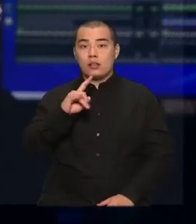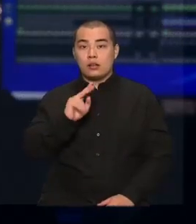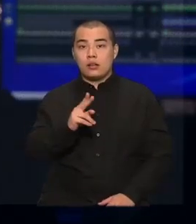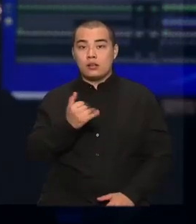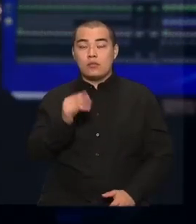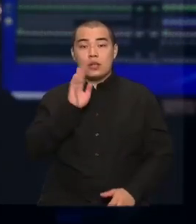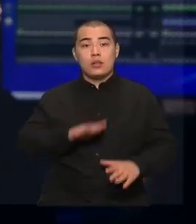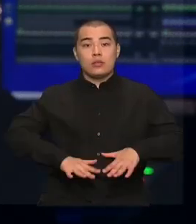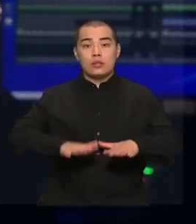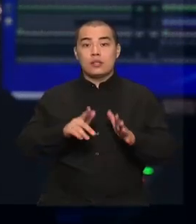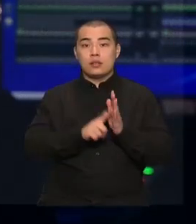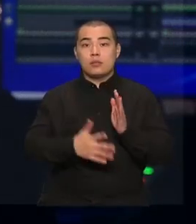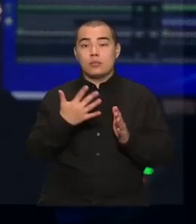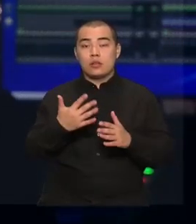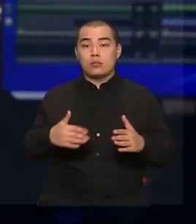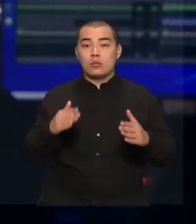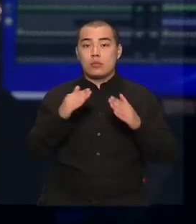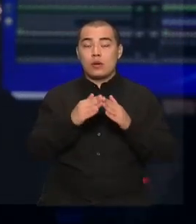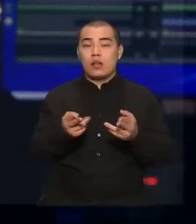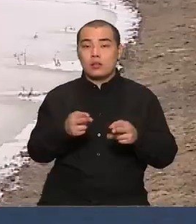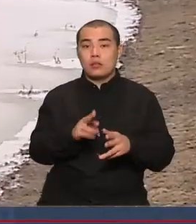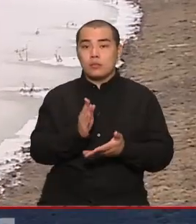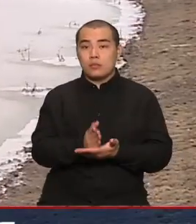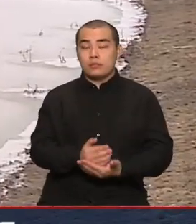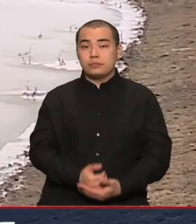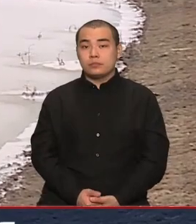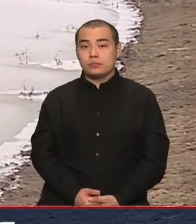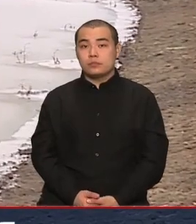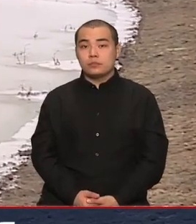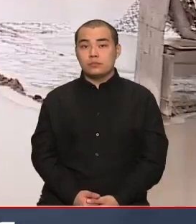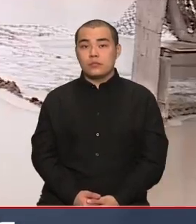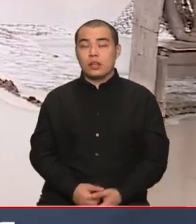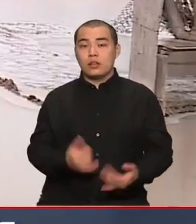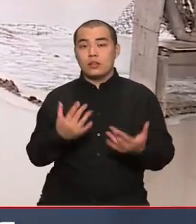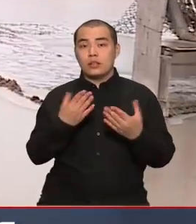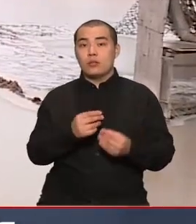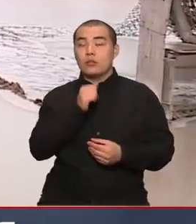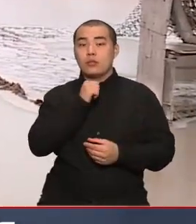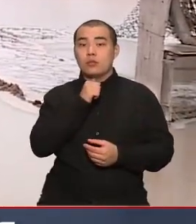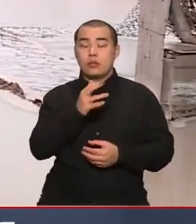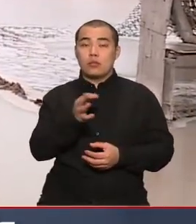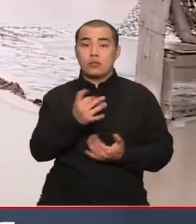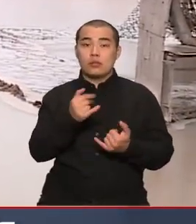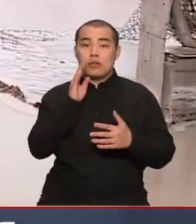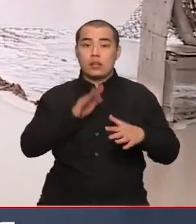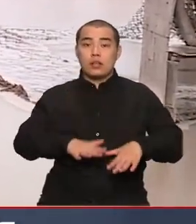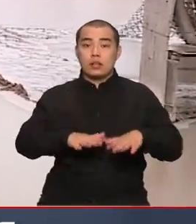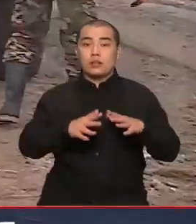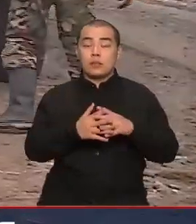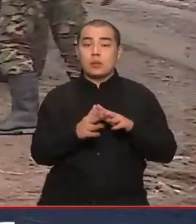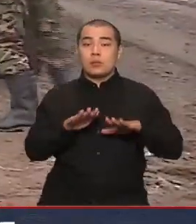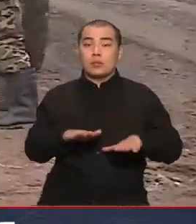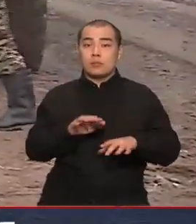подтопленными остаются 75 домов. На сегодняшний день в Кустанайской области из затопленных поселков